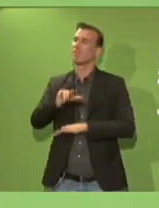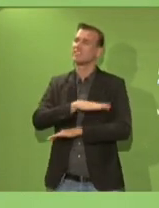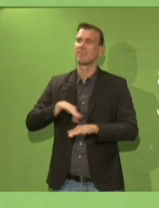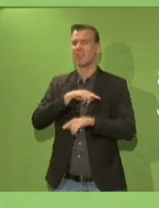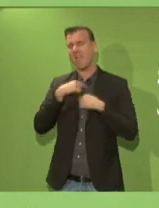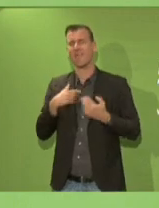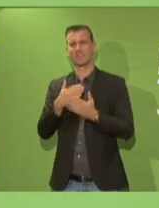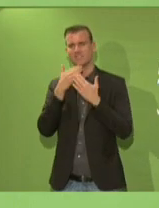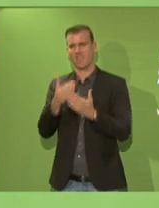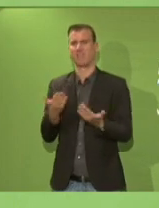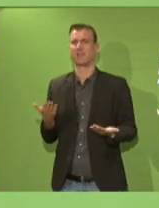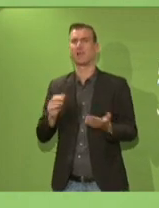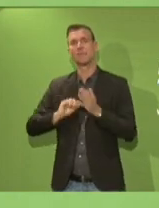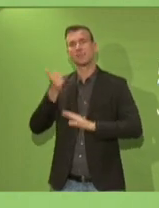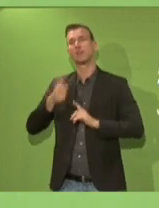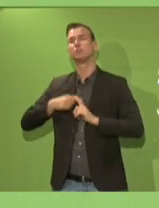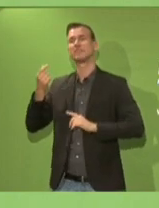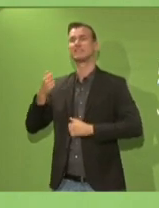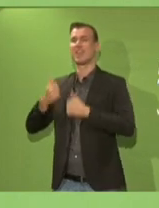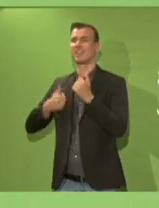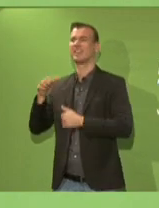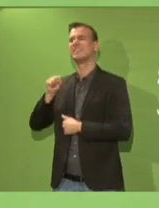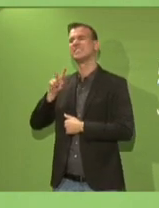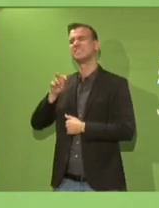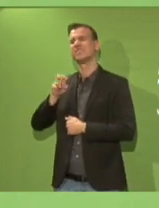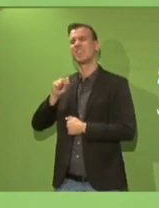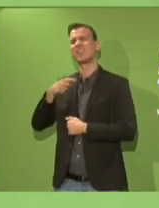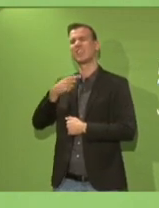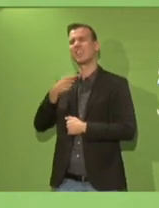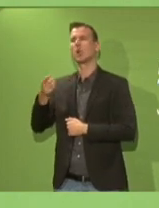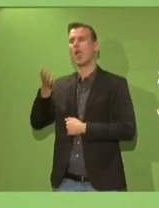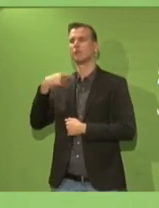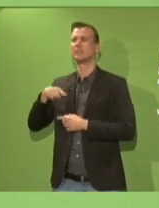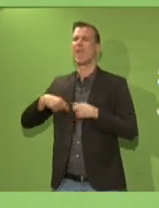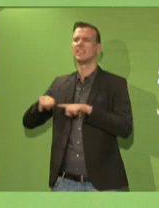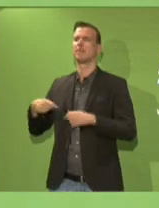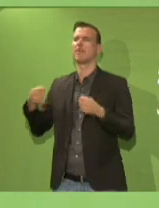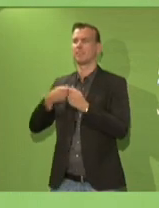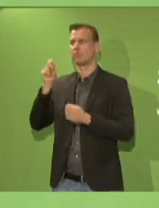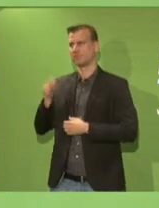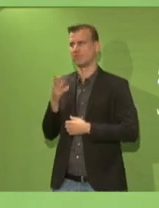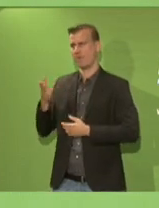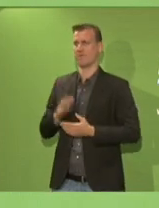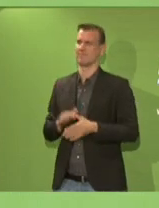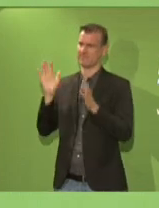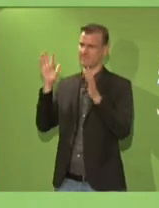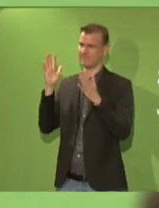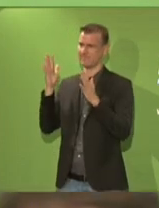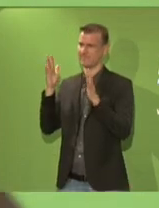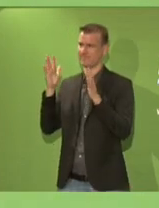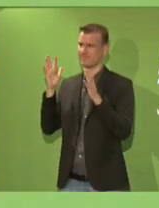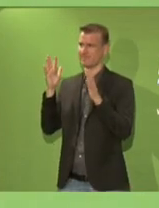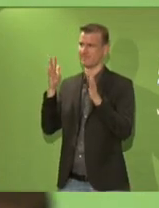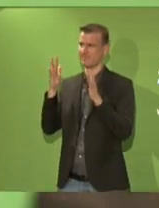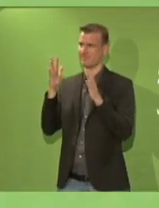Nordrhein-Westfalen, besonders unserem Spitzenkandidat Sven Giegold aus dem Kreisverband Düsseldorf. Und natürlich ganz herzlichen